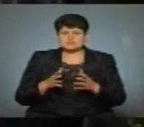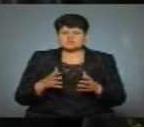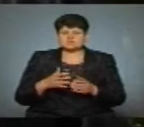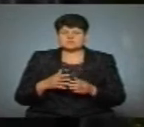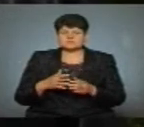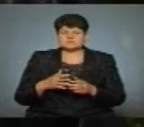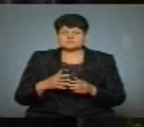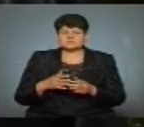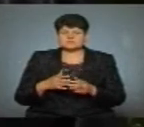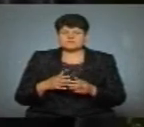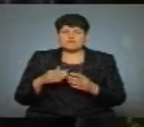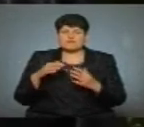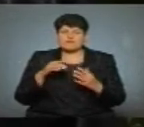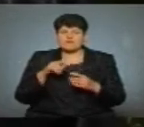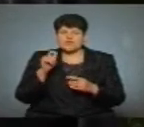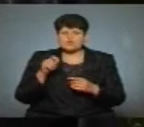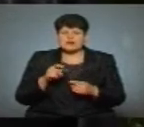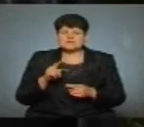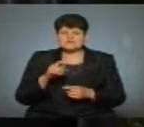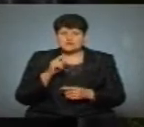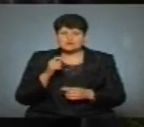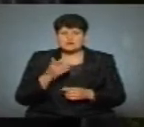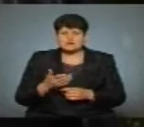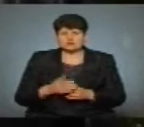що? Ну, воювали за Україну.